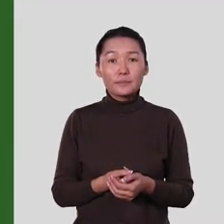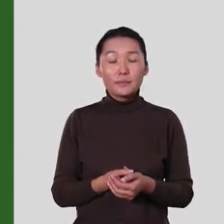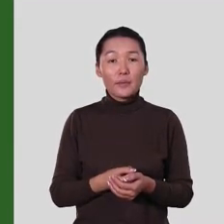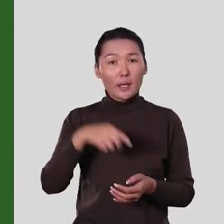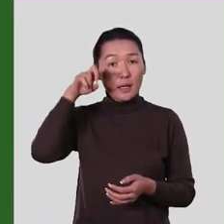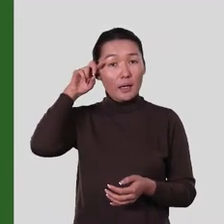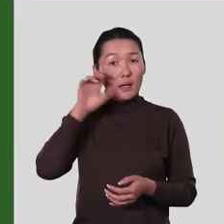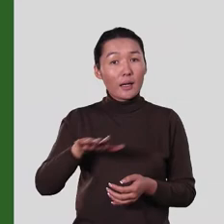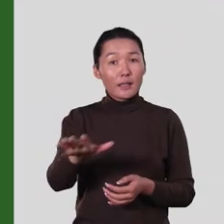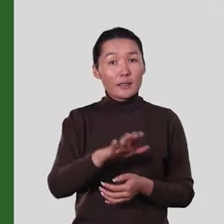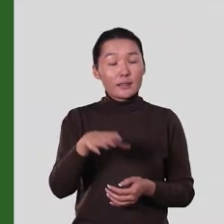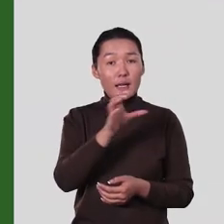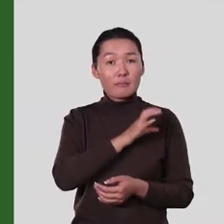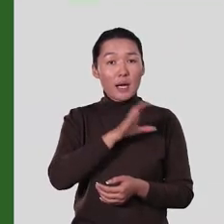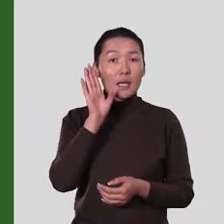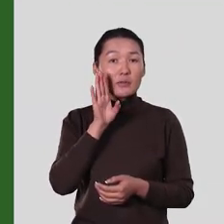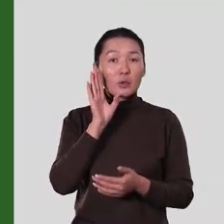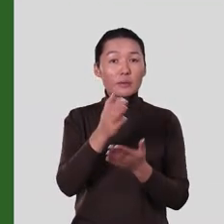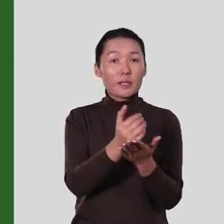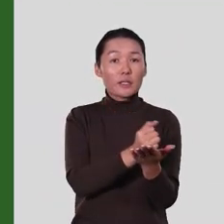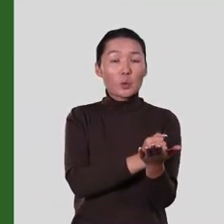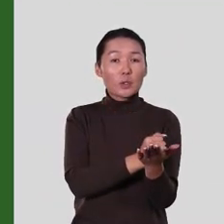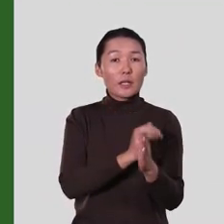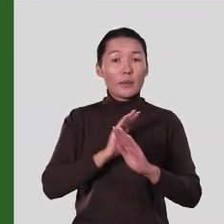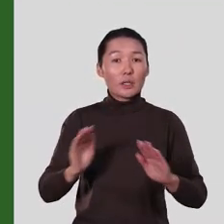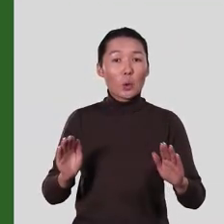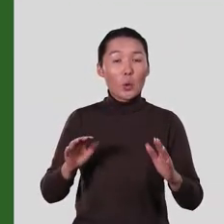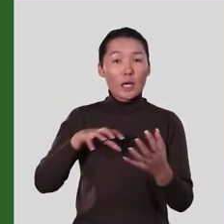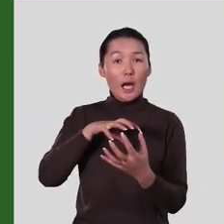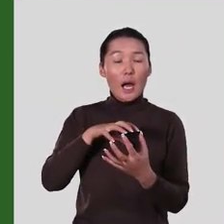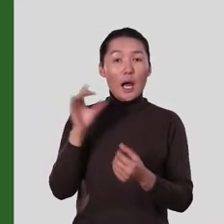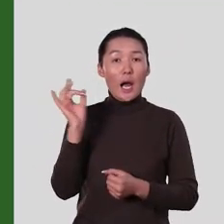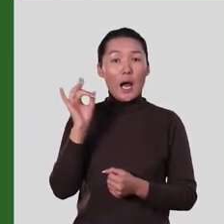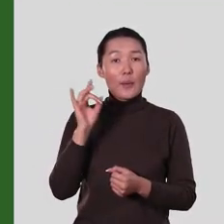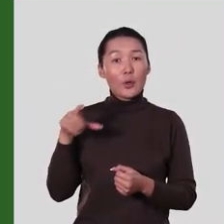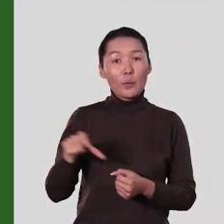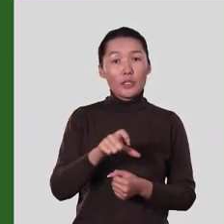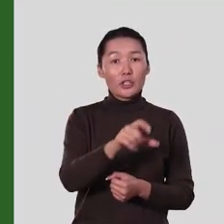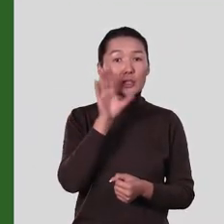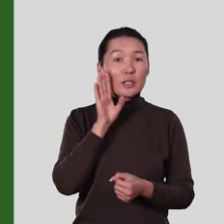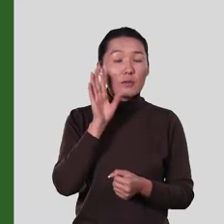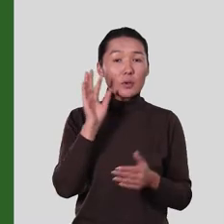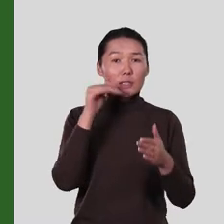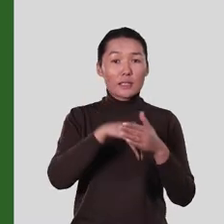Кыргызстан богат водными ресурсами. Только объем речных вод составляет